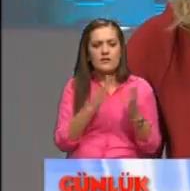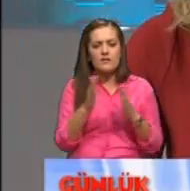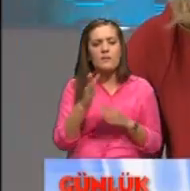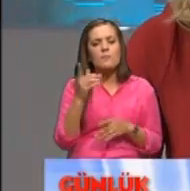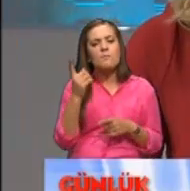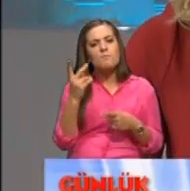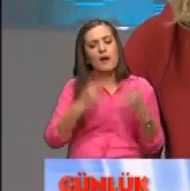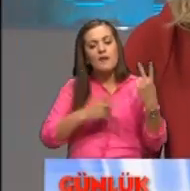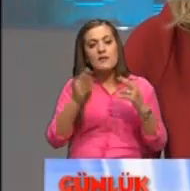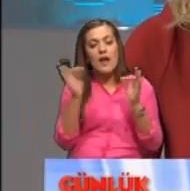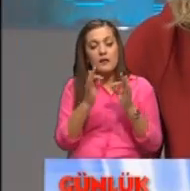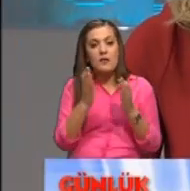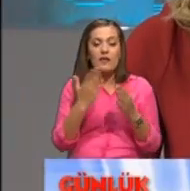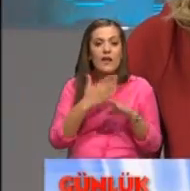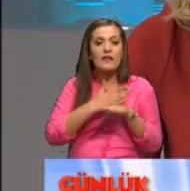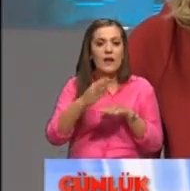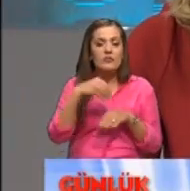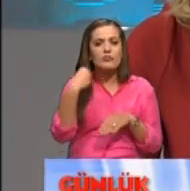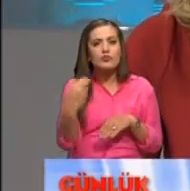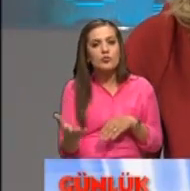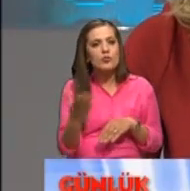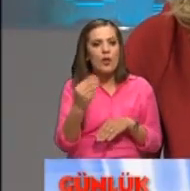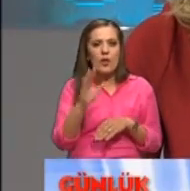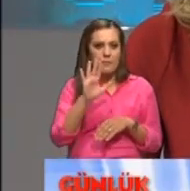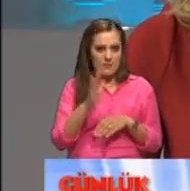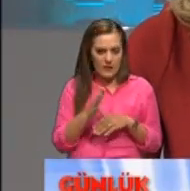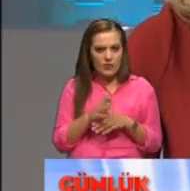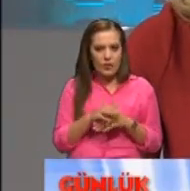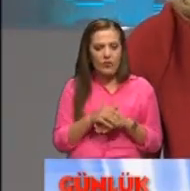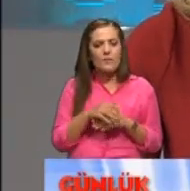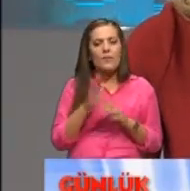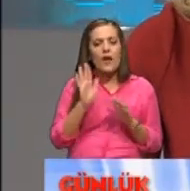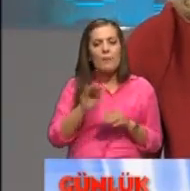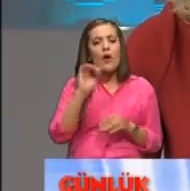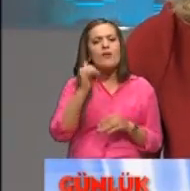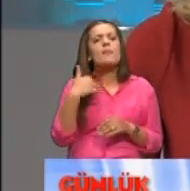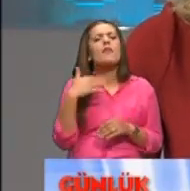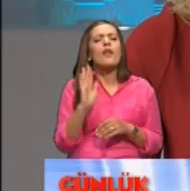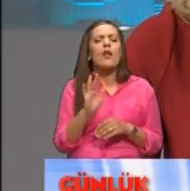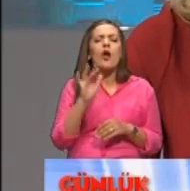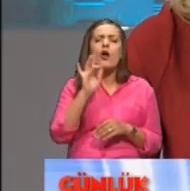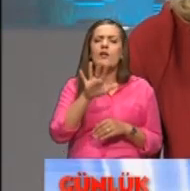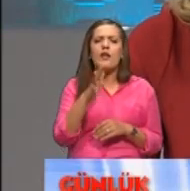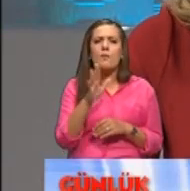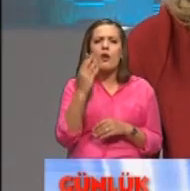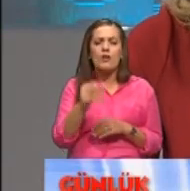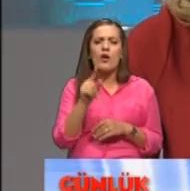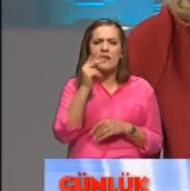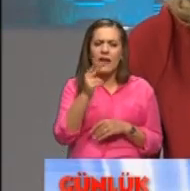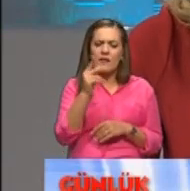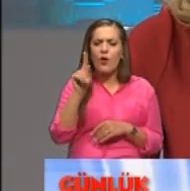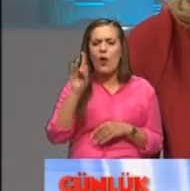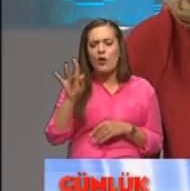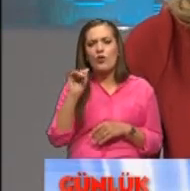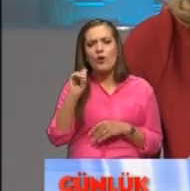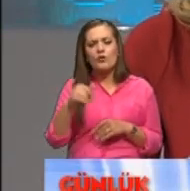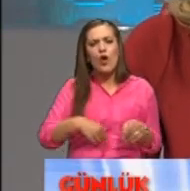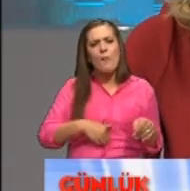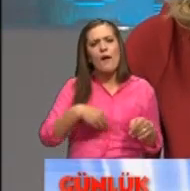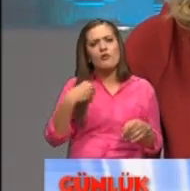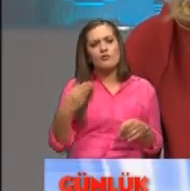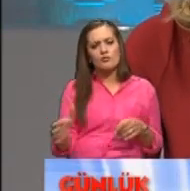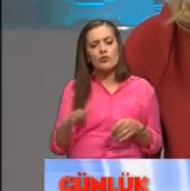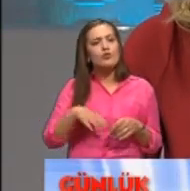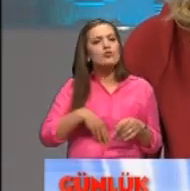Evet, bazen erken ya da geç düşme durumu söz konusu olabiliyor ama önemli değil. Ortalama olarak 7 ile 14 gün arasında bebeğin göbeği düştükten